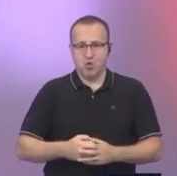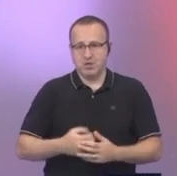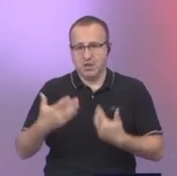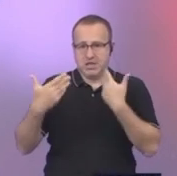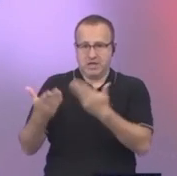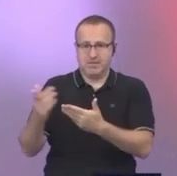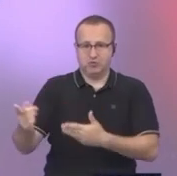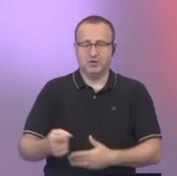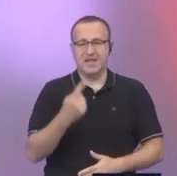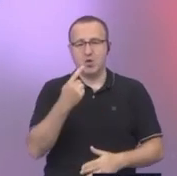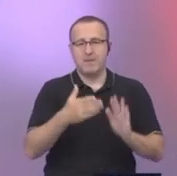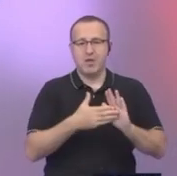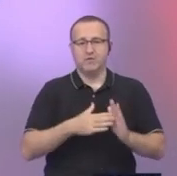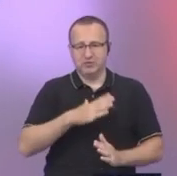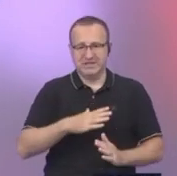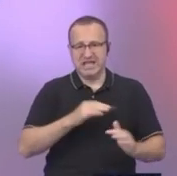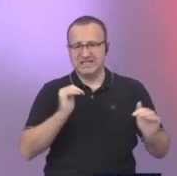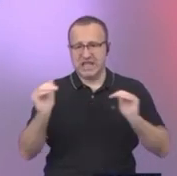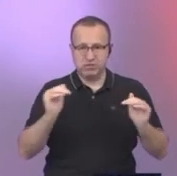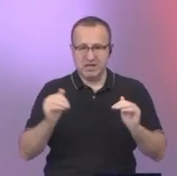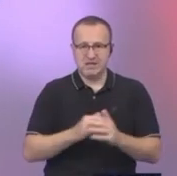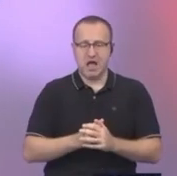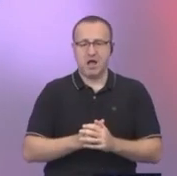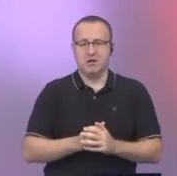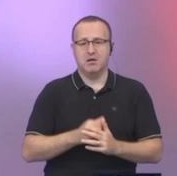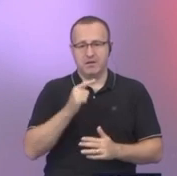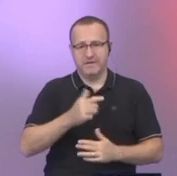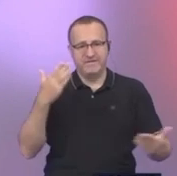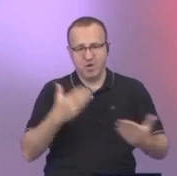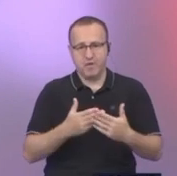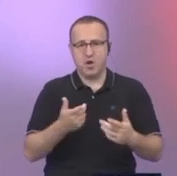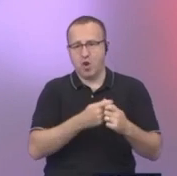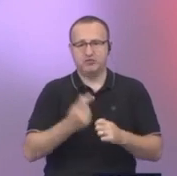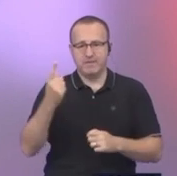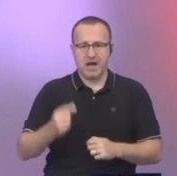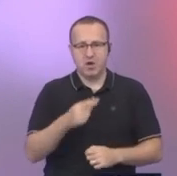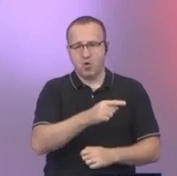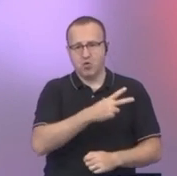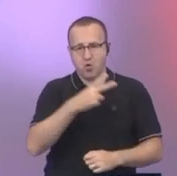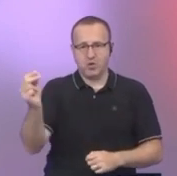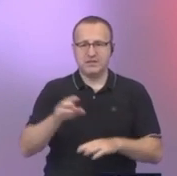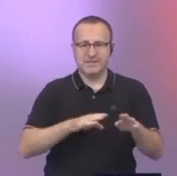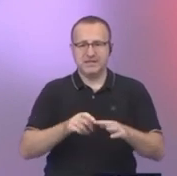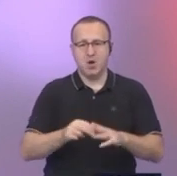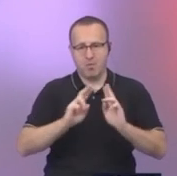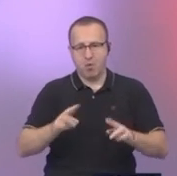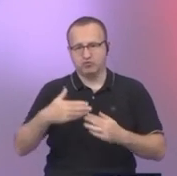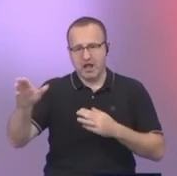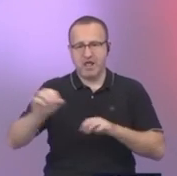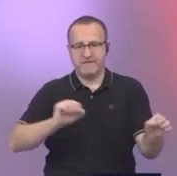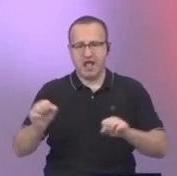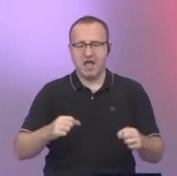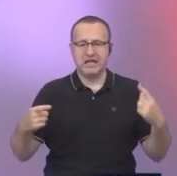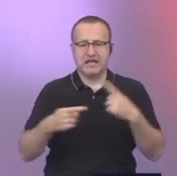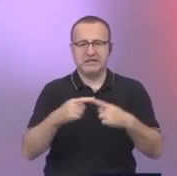vládnej koalície a o Slovensko a nie o vlastnú stoličku, tak nech vyhovie koaličnému partnerovi, nech odíde zo stoličky ministra a môžu vládnuť ďalej a kríza je